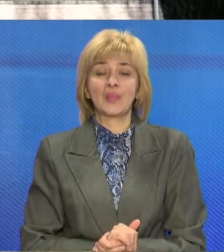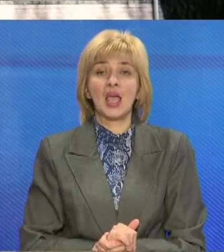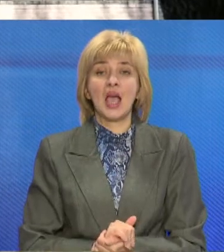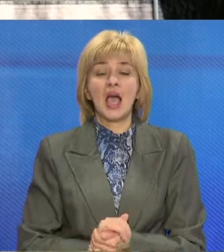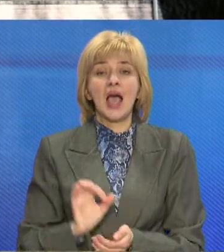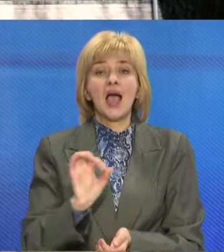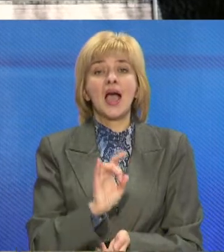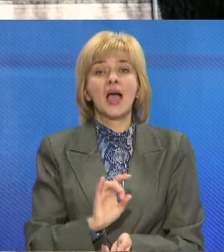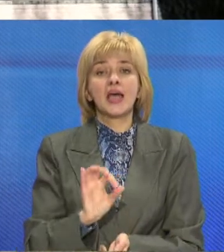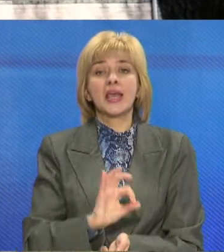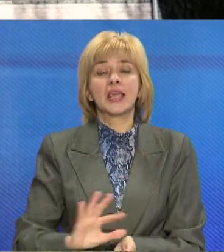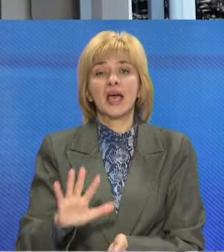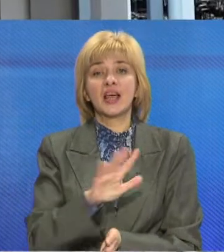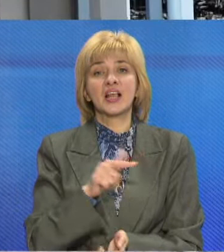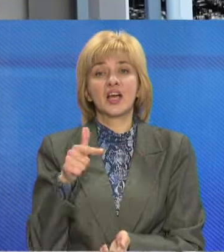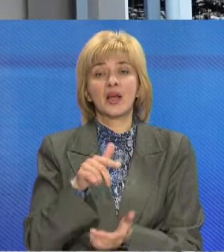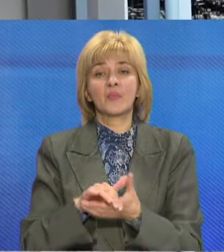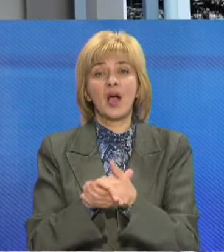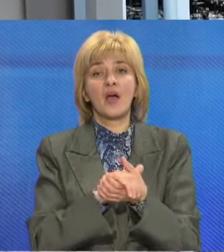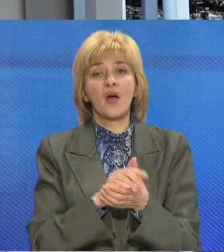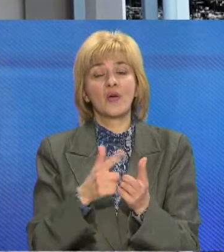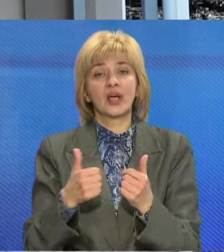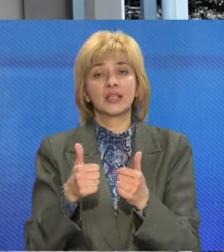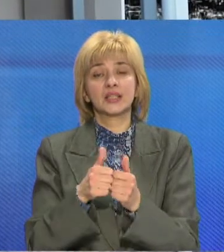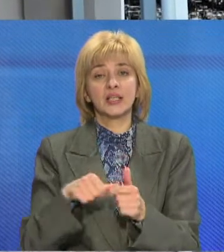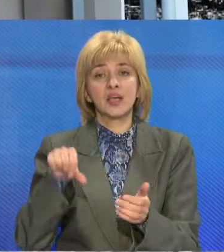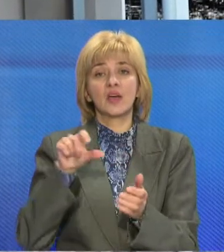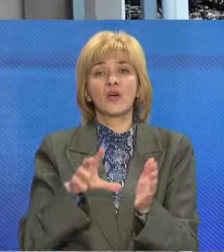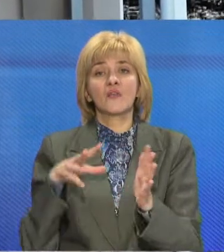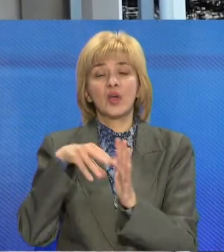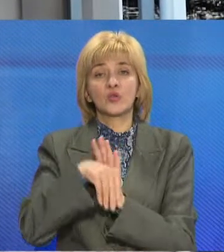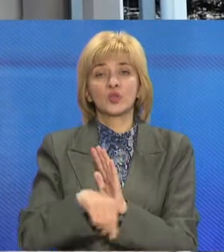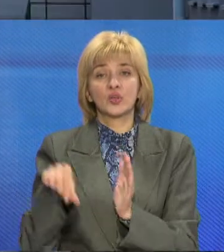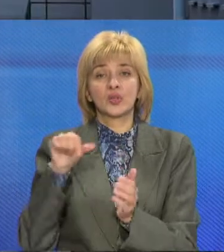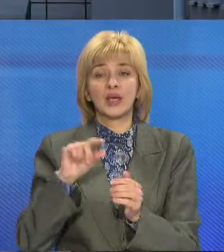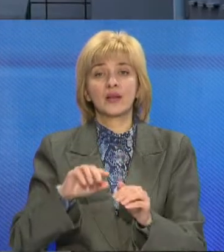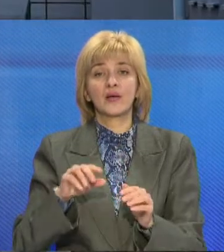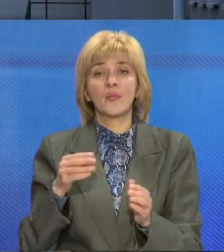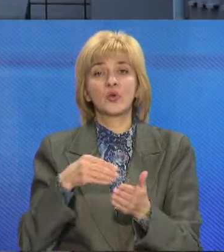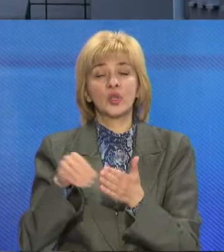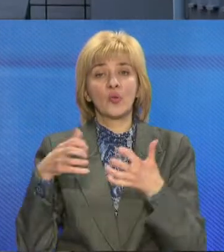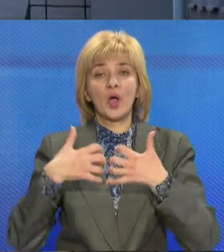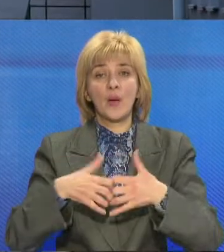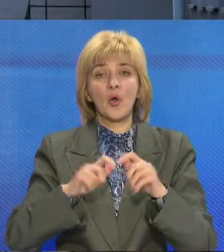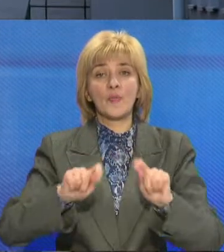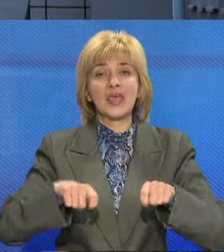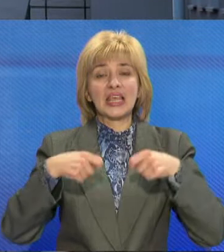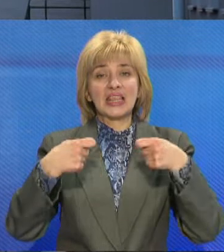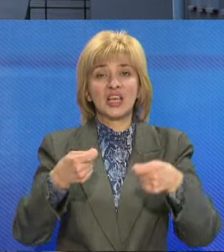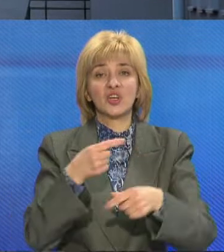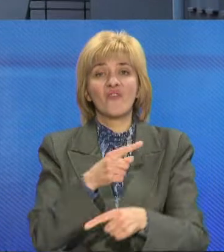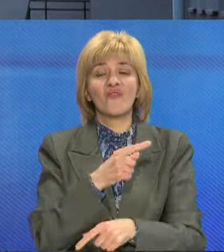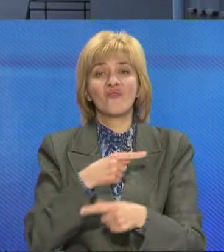Региональные громадские организации долучаются до доброчинных инициатив по закупке запотребованного обсталявания и передаче его во установы оховы